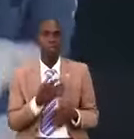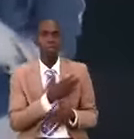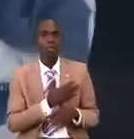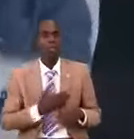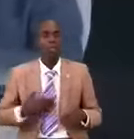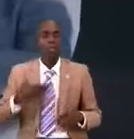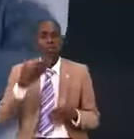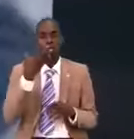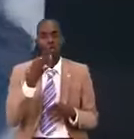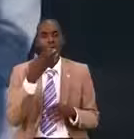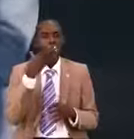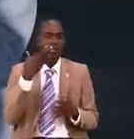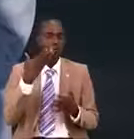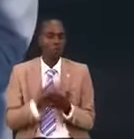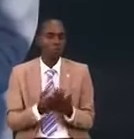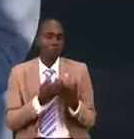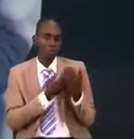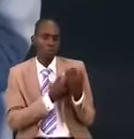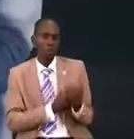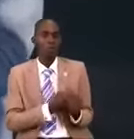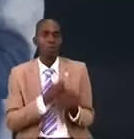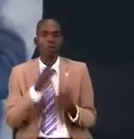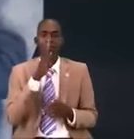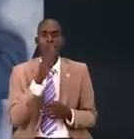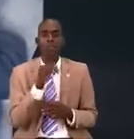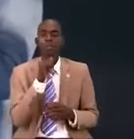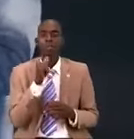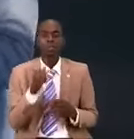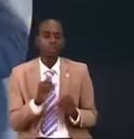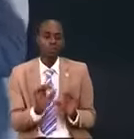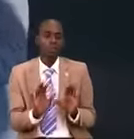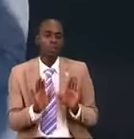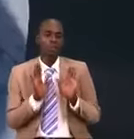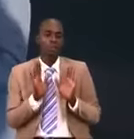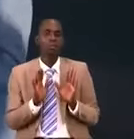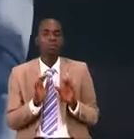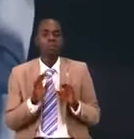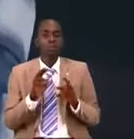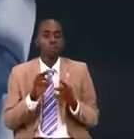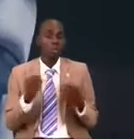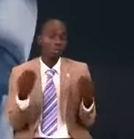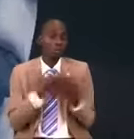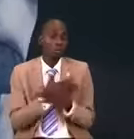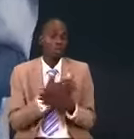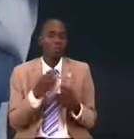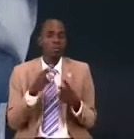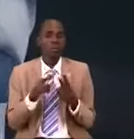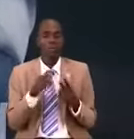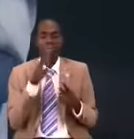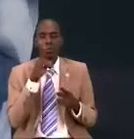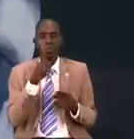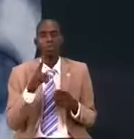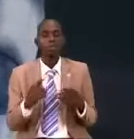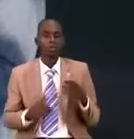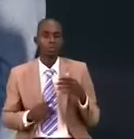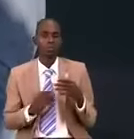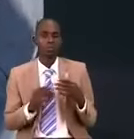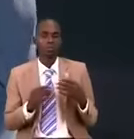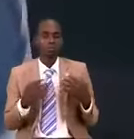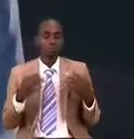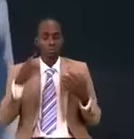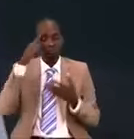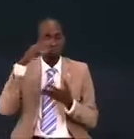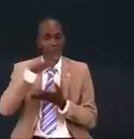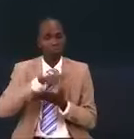ne te laisse pas donner ce tordre fortifie-toi et prends courage ne te ferai point et ne t'épouvante point car